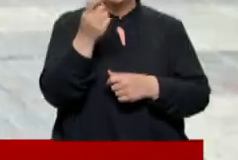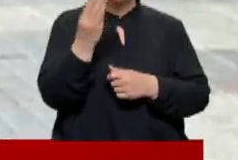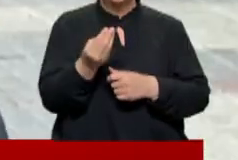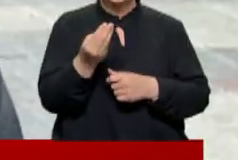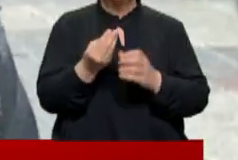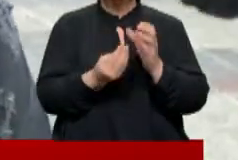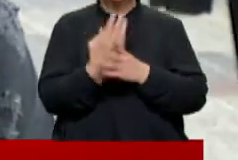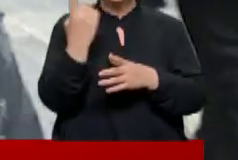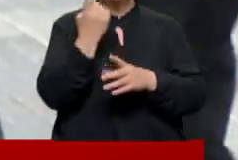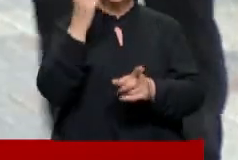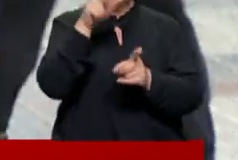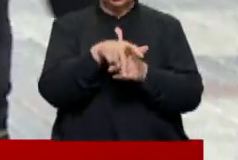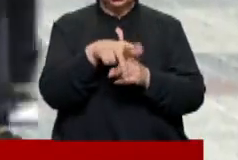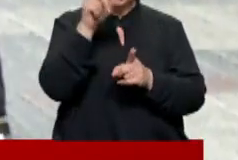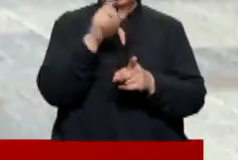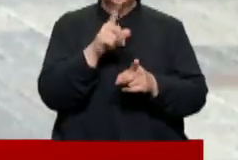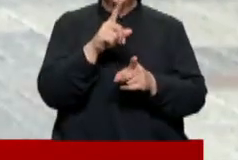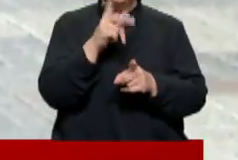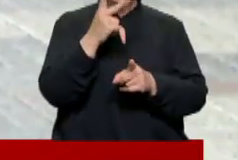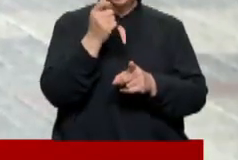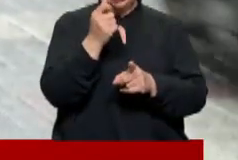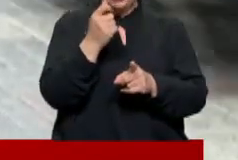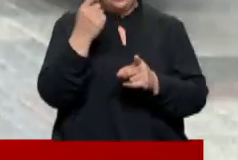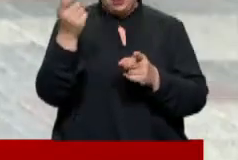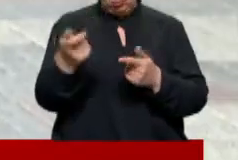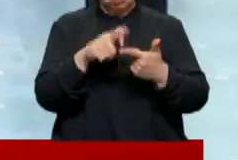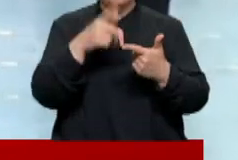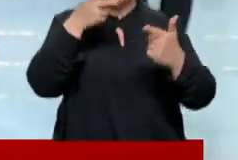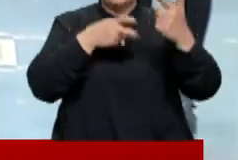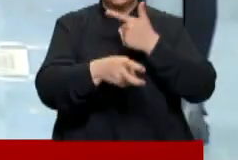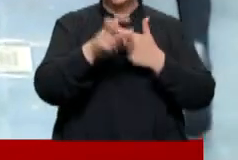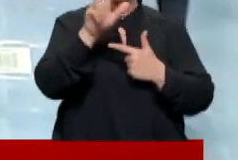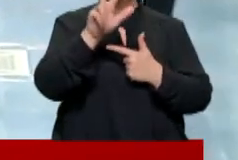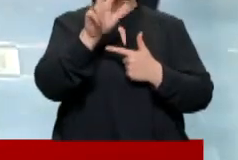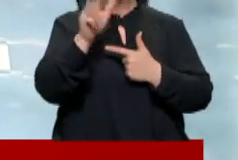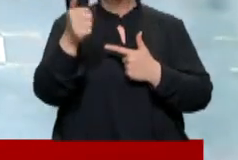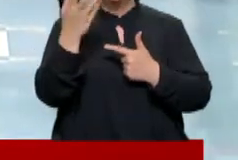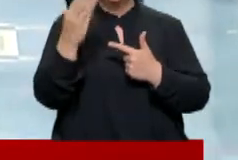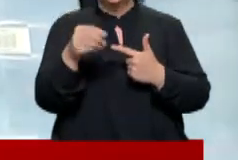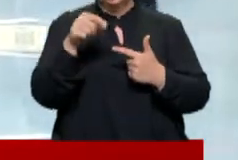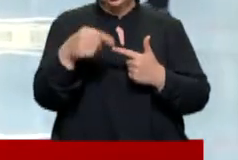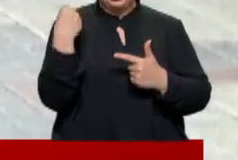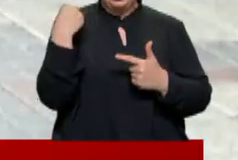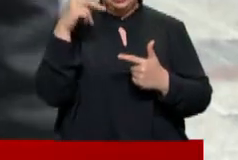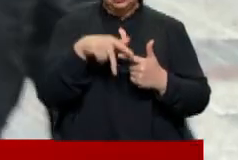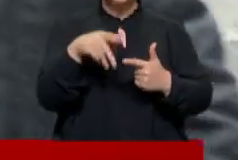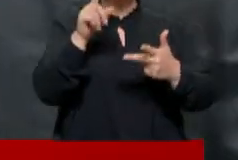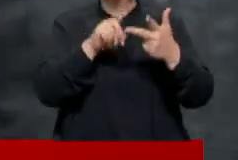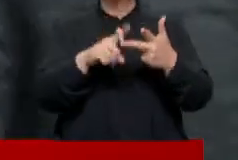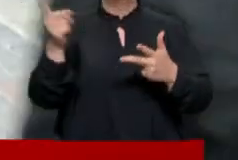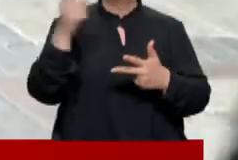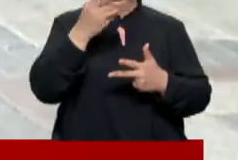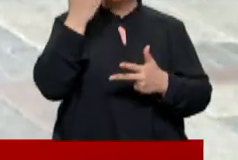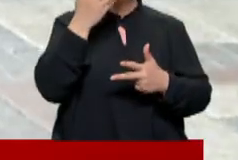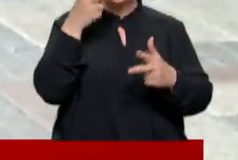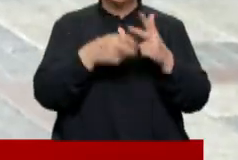buluyor. Sabahları minibüse biniyorum. İlk önce 3 lira ondan alıyorlar. Sonra metroya biniyorum. 3,36 olmuş. Bugün daha yeni bindim. Sonra dönüşte